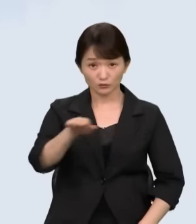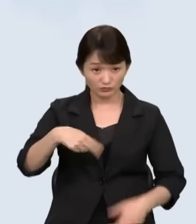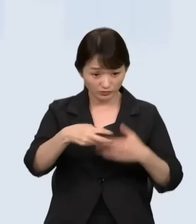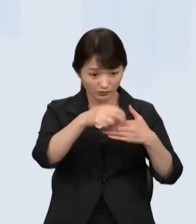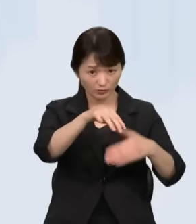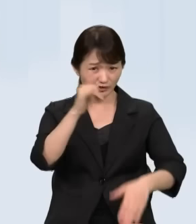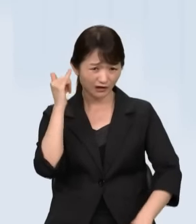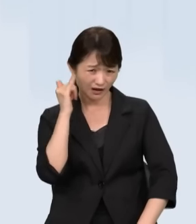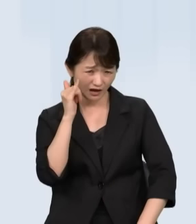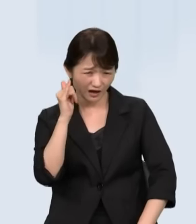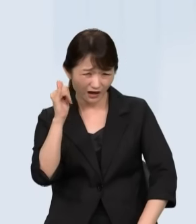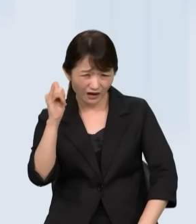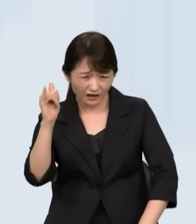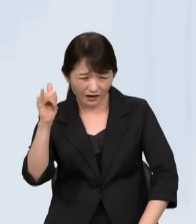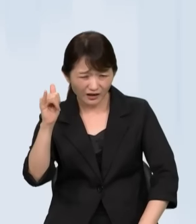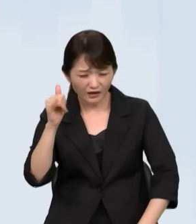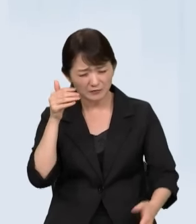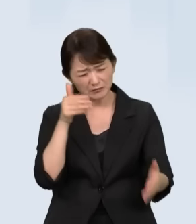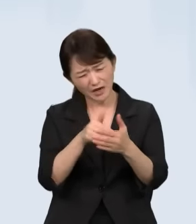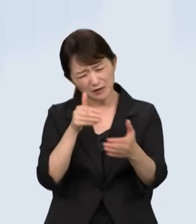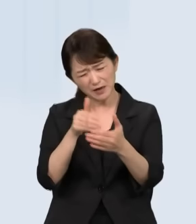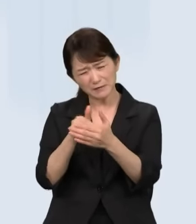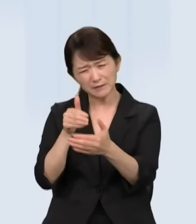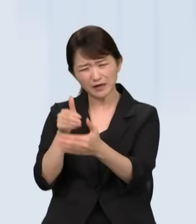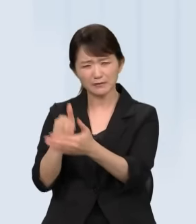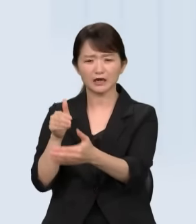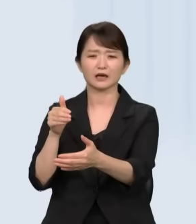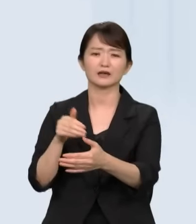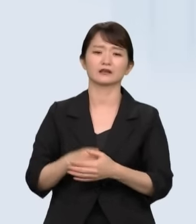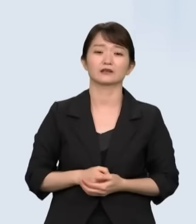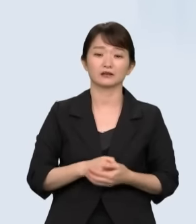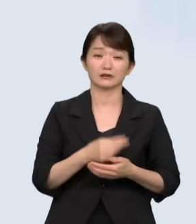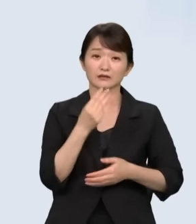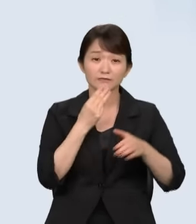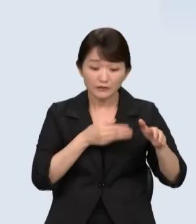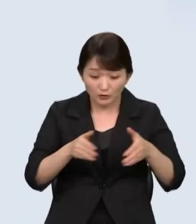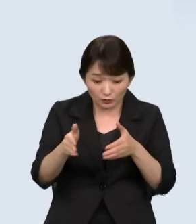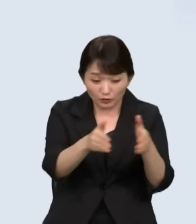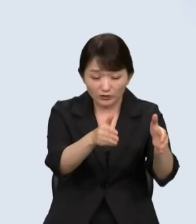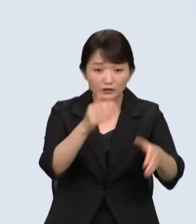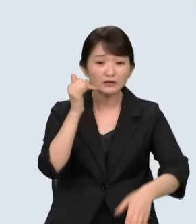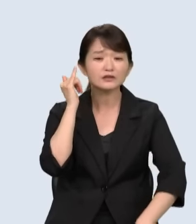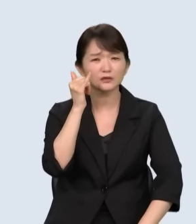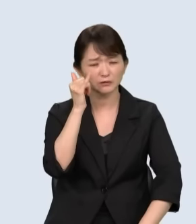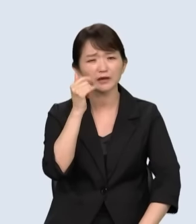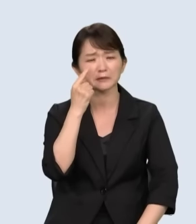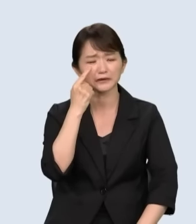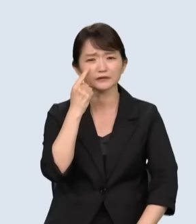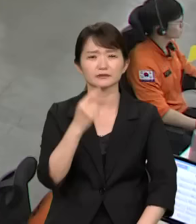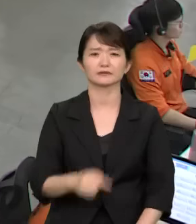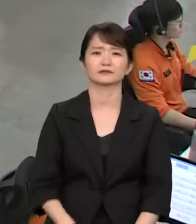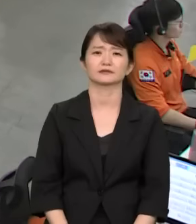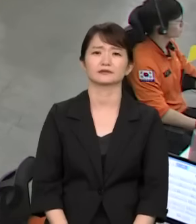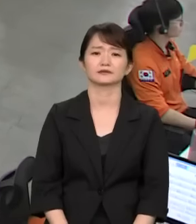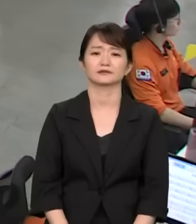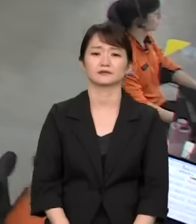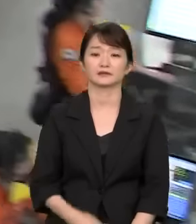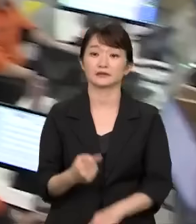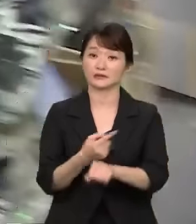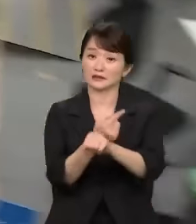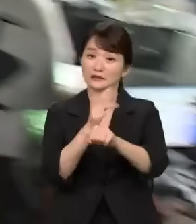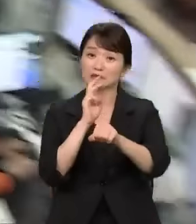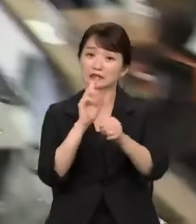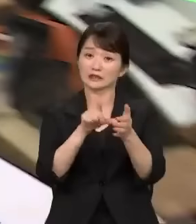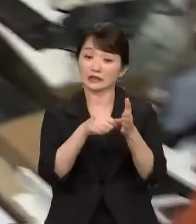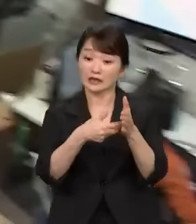돌려봤는데 이사권역도 다 안 된다고 해가지고요. 지금 경기도로 연락 돌려봐야 될 것 같은데. 1시간